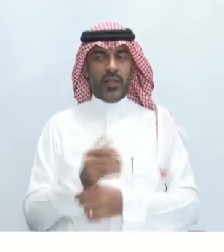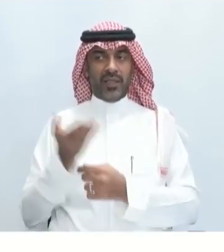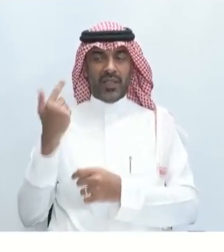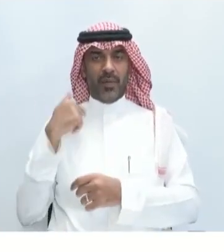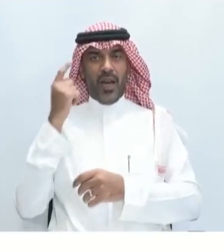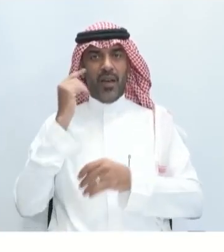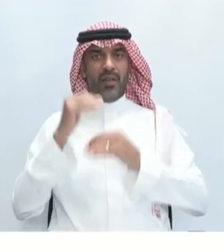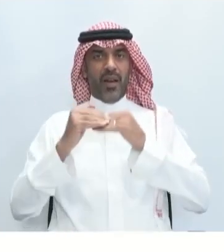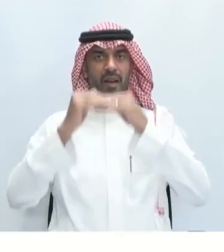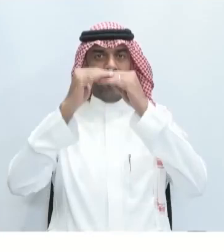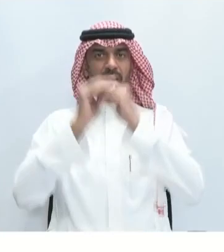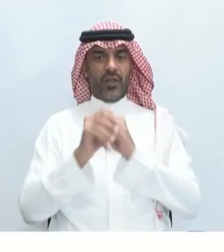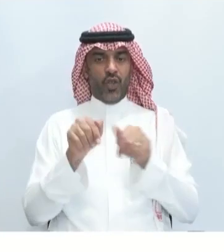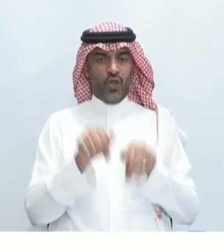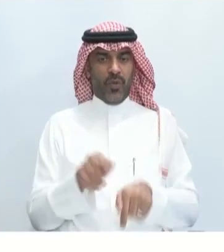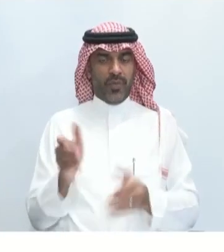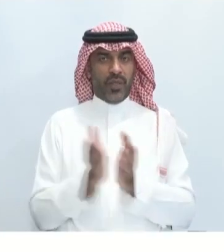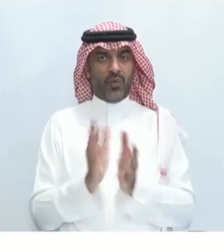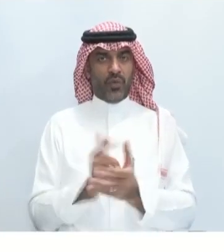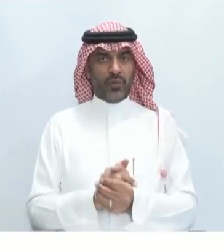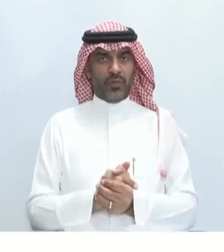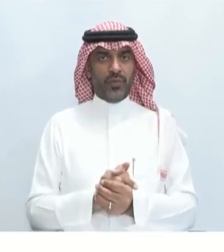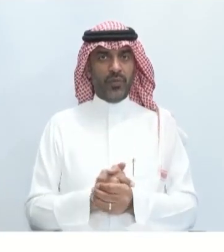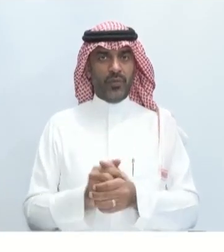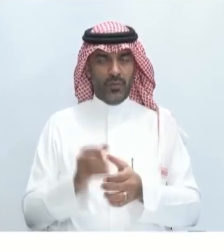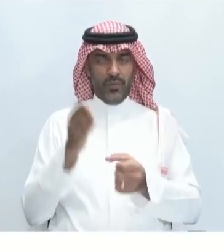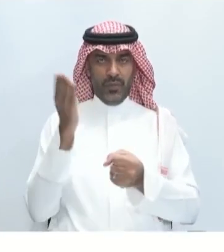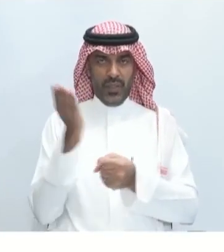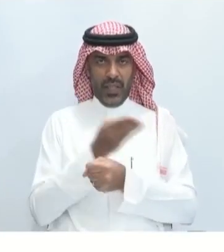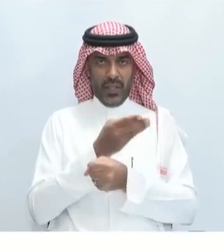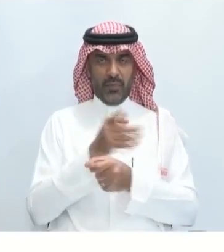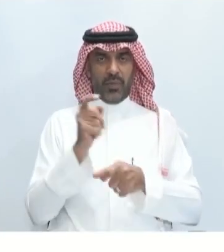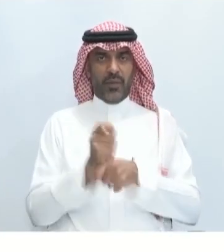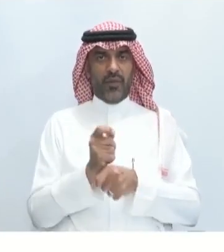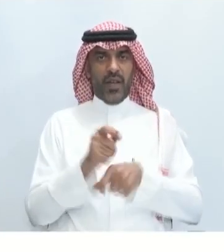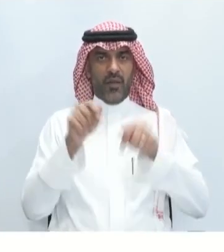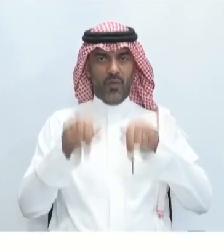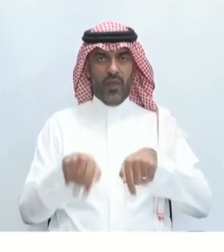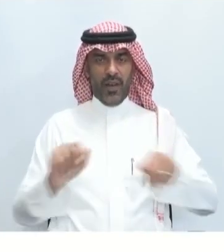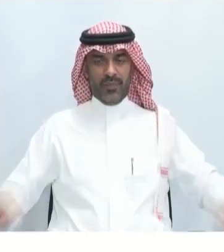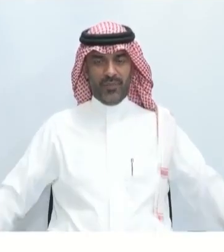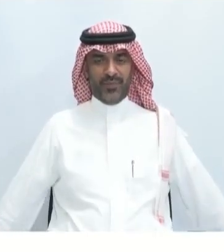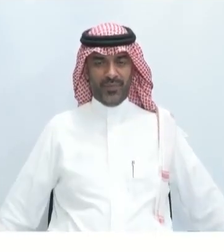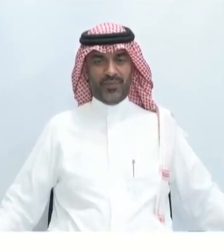رفع الفعل المضارع وفي هذا الدرس سنتعرف على نصب الفعل المضارع